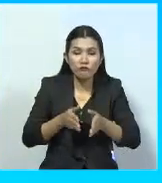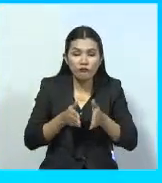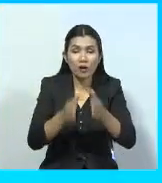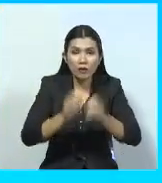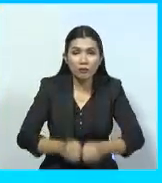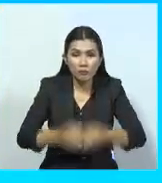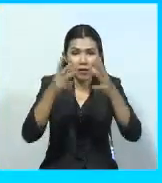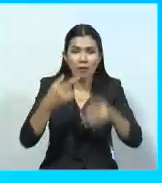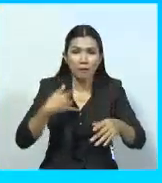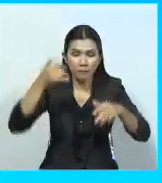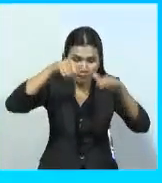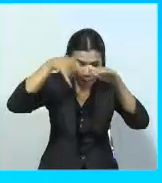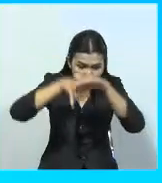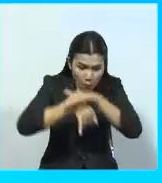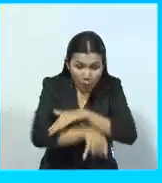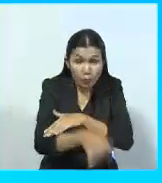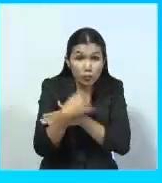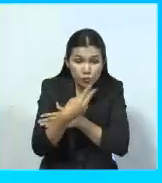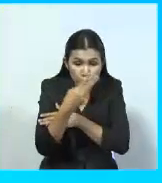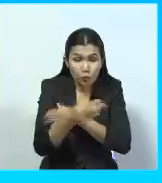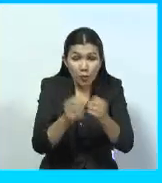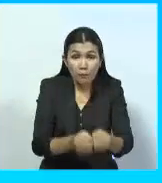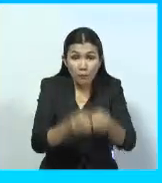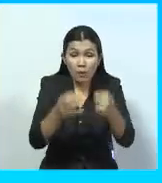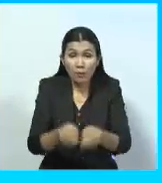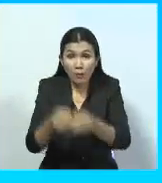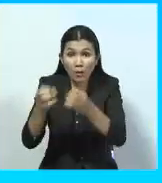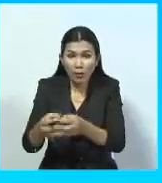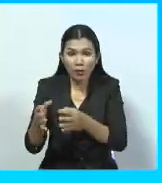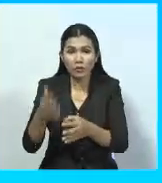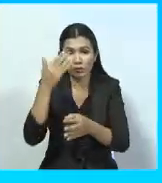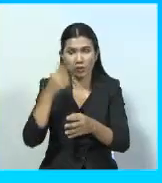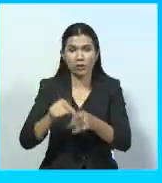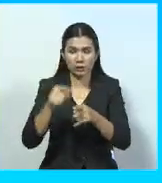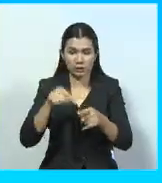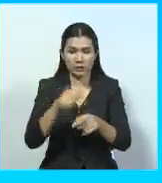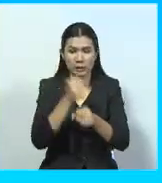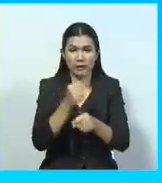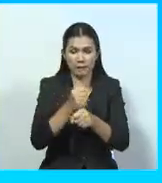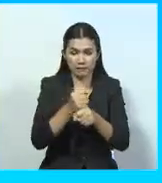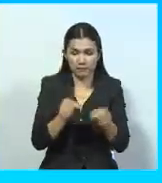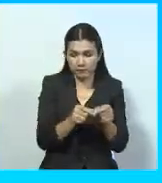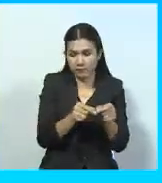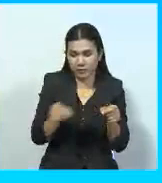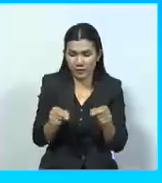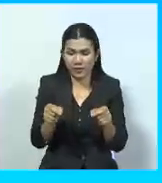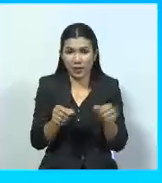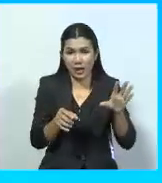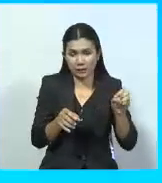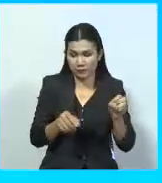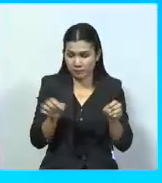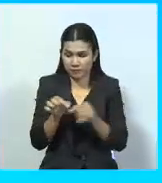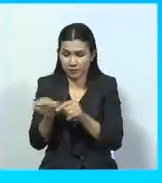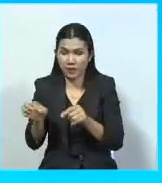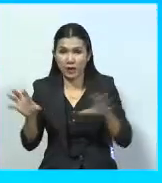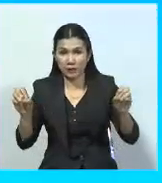ปดำน้ำเพื่อสำรวจจำนวนระเบิดจากเขตสร้างสะพานรถไฟทางคู่ออกไปข้างละ50เมตรอันนี้คือเป็นการ